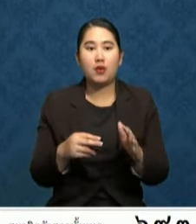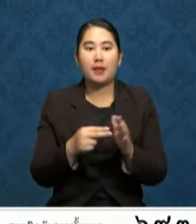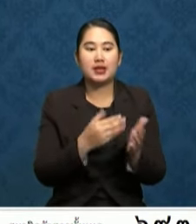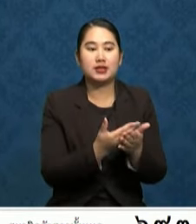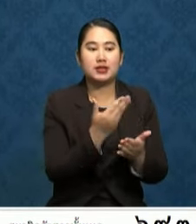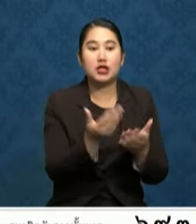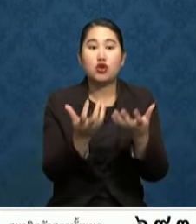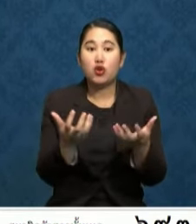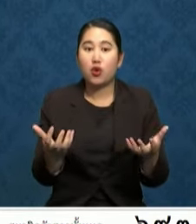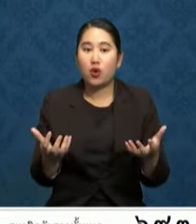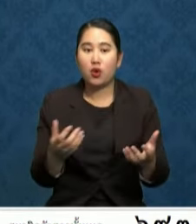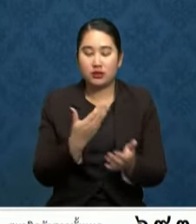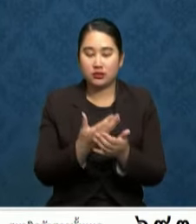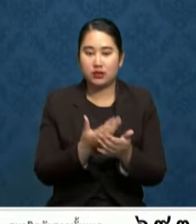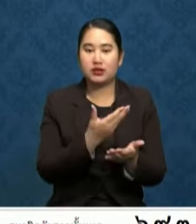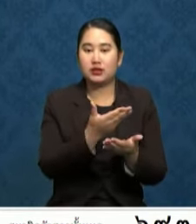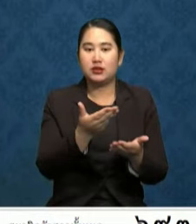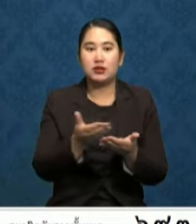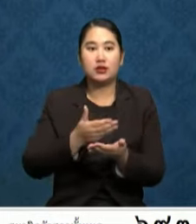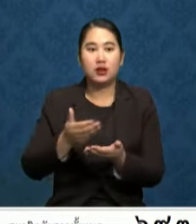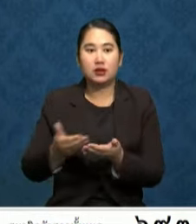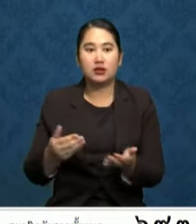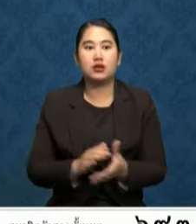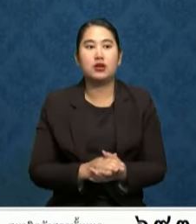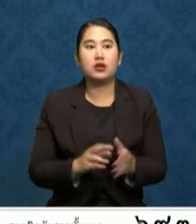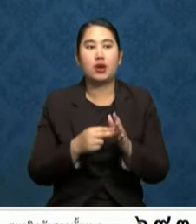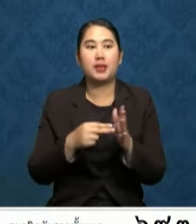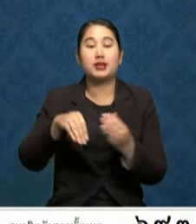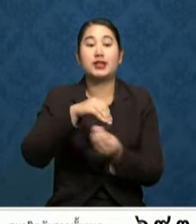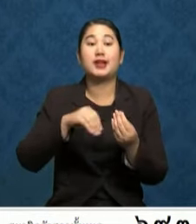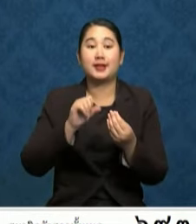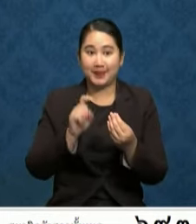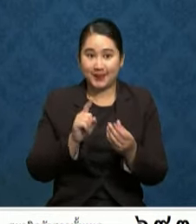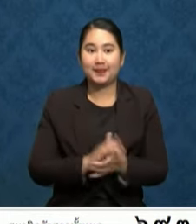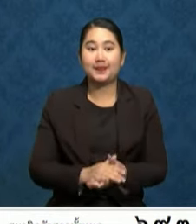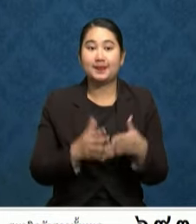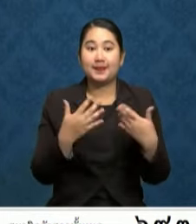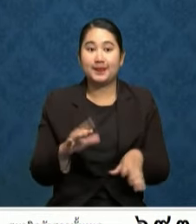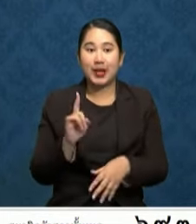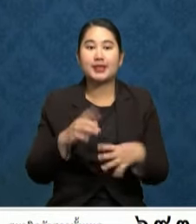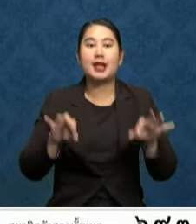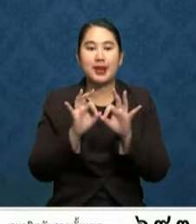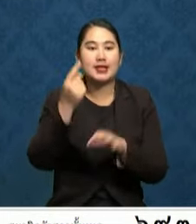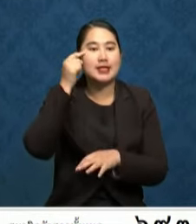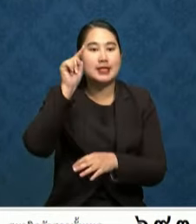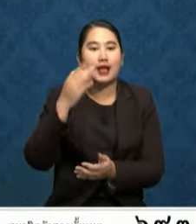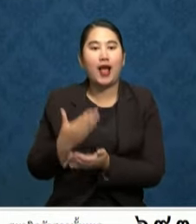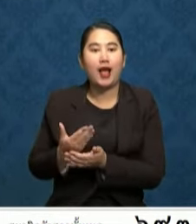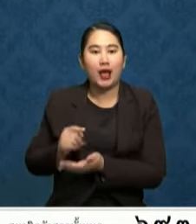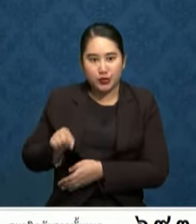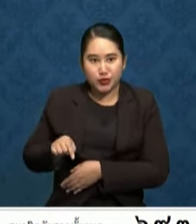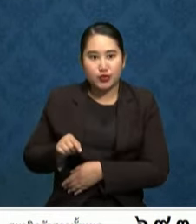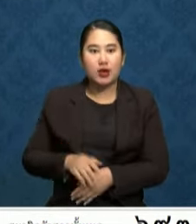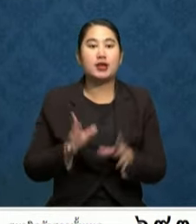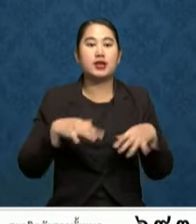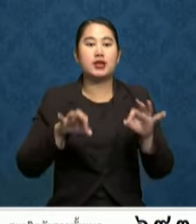ซื้อของหรือเติมเงินแล้วเพื่อให้ไปซื้อของนะครับไอ้ผลลัพธ์ทางเศรษฐกิจไม่เหมือนกันแต่ทั้งนั้นทั้งนี้ก็ต้องคำนึงถึงเงินในกระเป๋าคำนึง